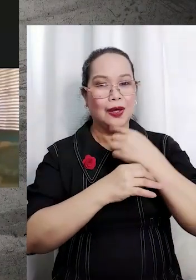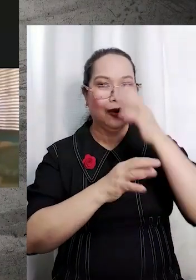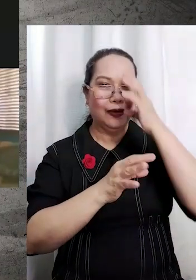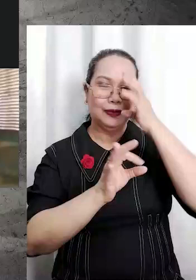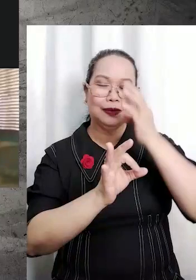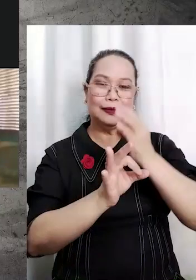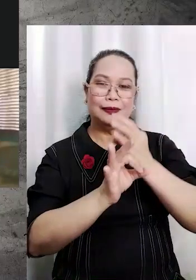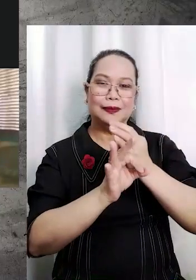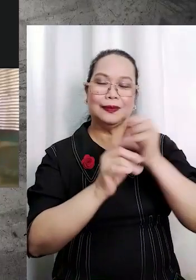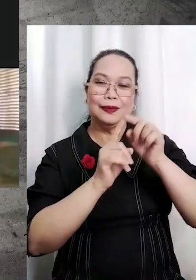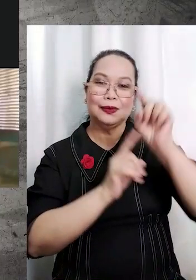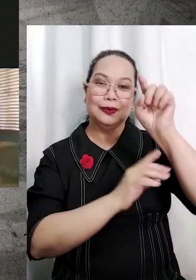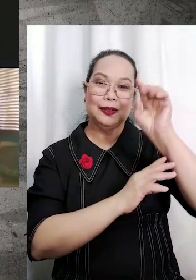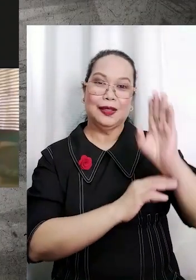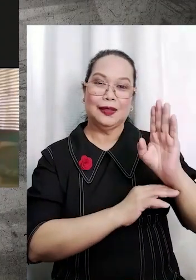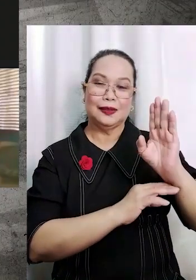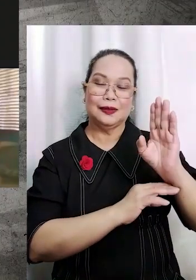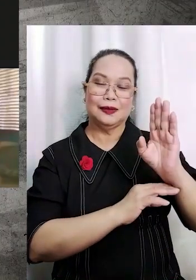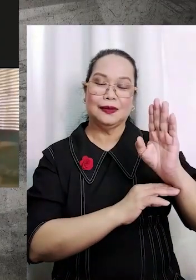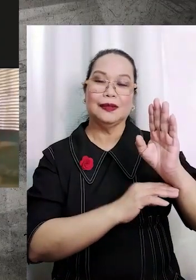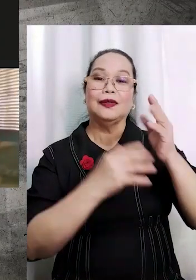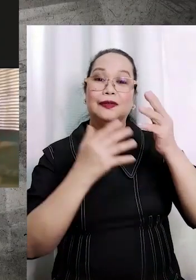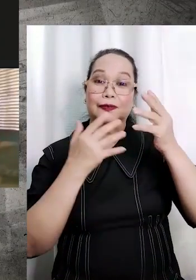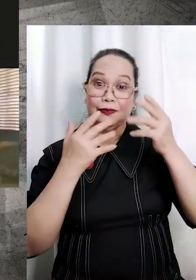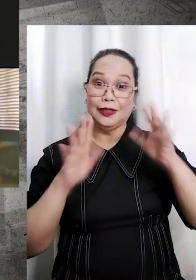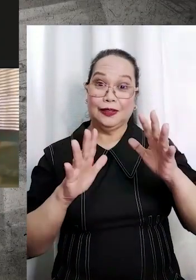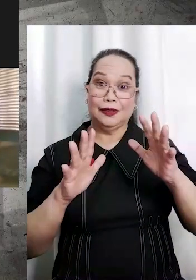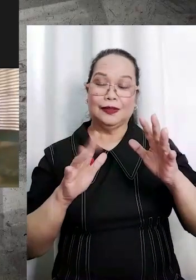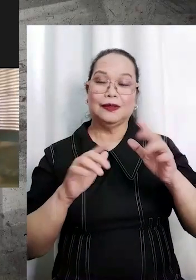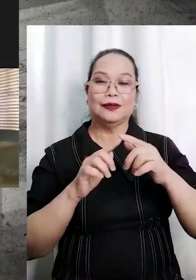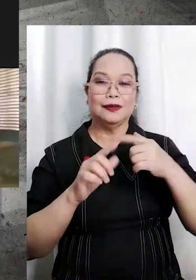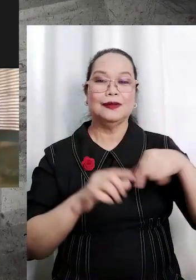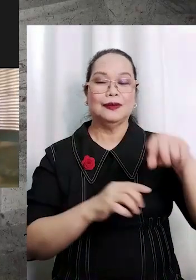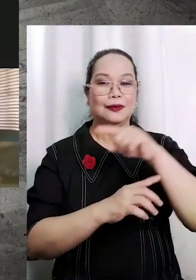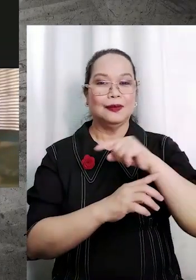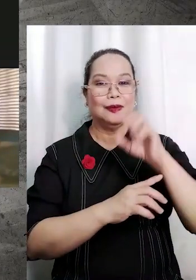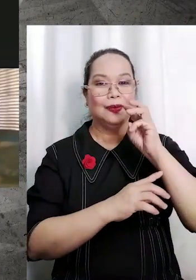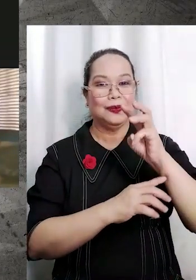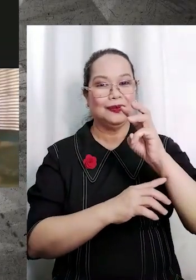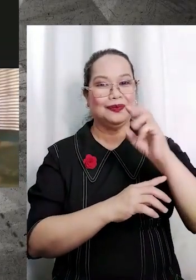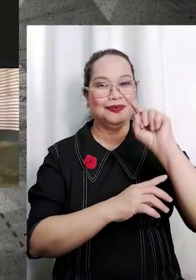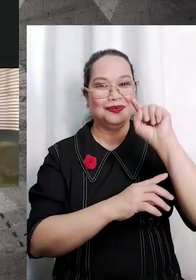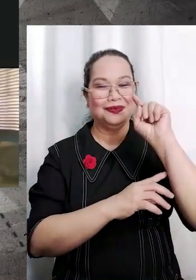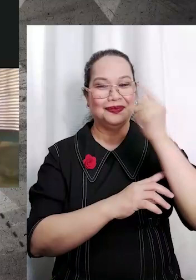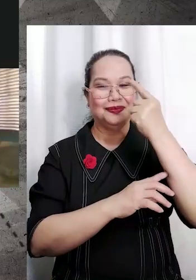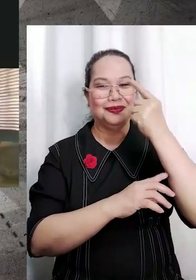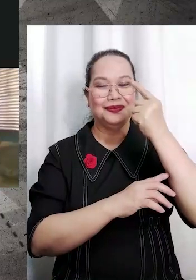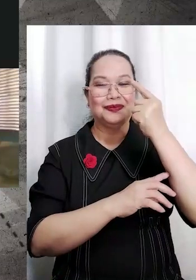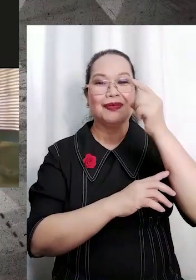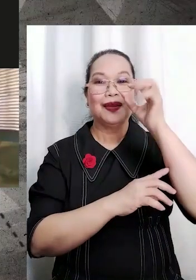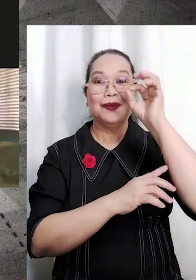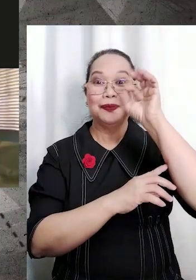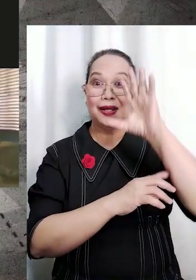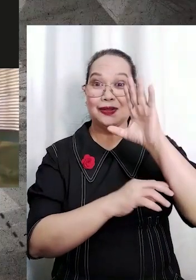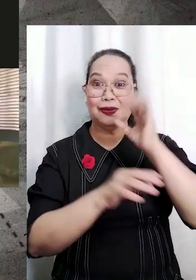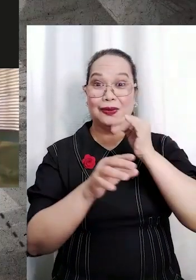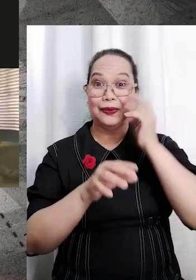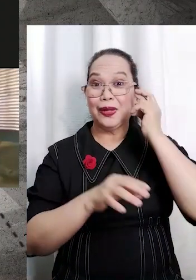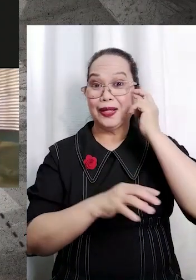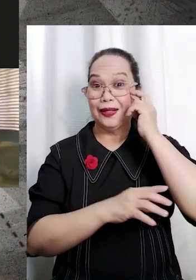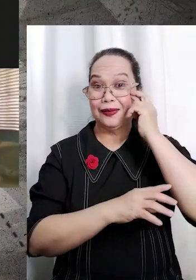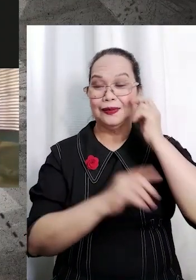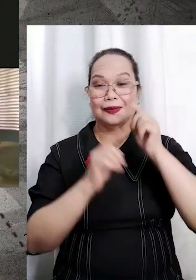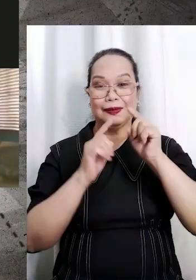ang ating pananampalataya sa Panginoon. At pagkatapos noon ay paungunahan tayo ni Pastor